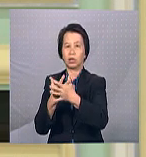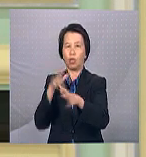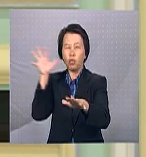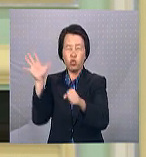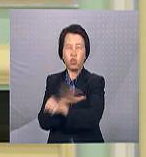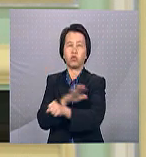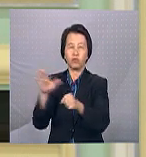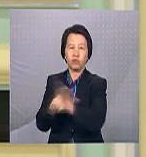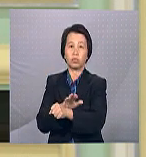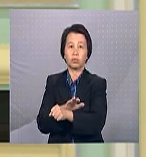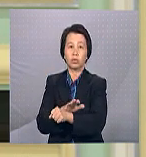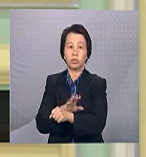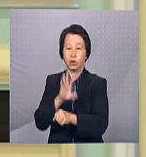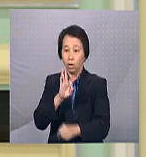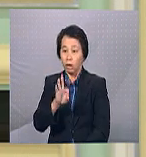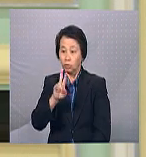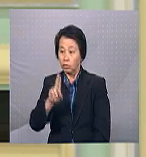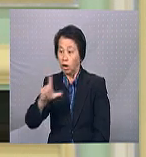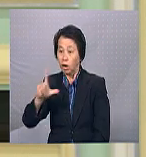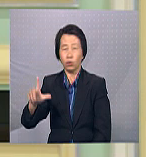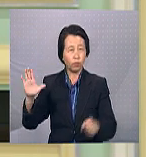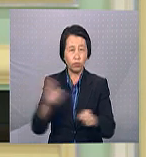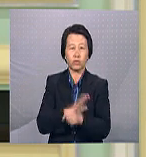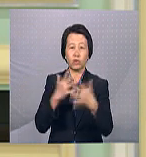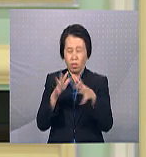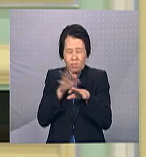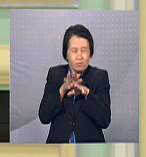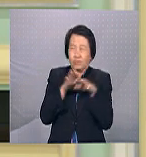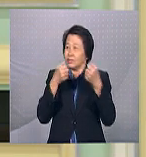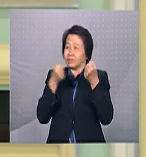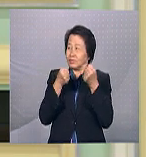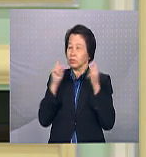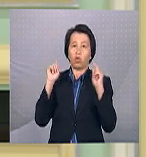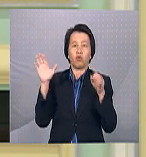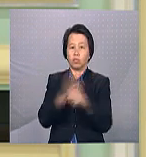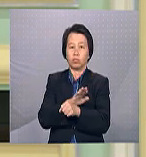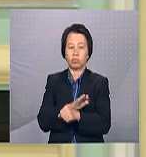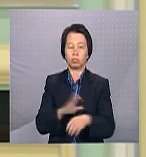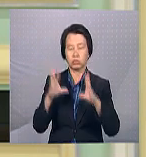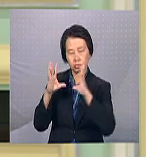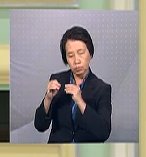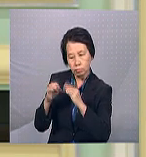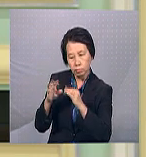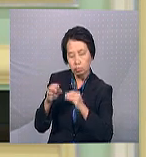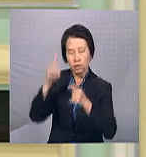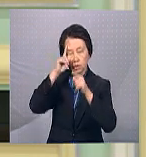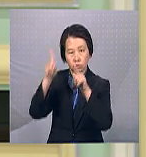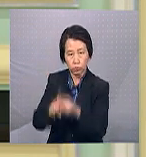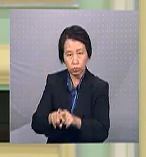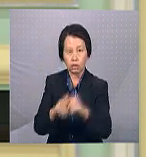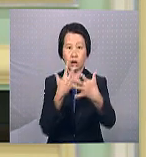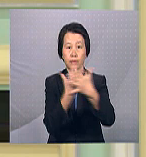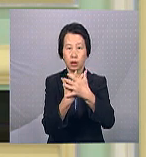sebagainya. Mesyuarat telah bersetuju hari ini supaya pihak Peguam Negara, pihak PDRM dan penjara